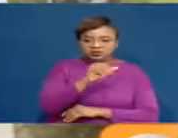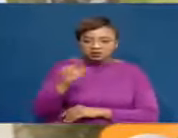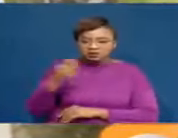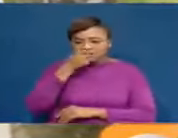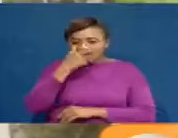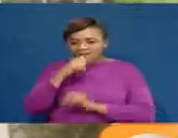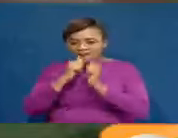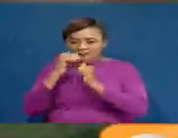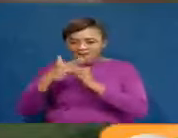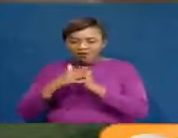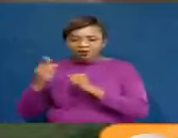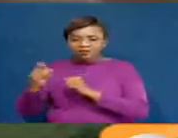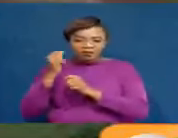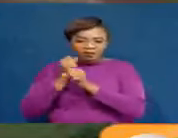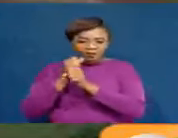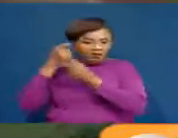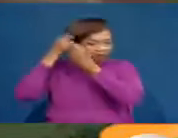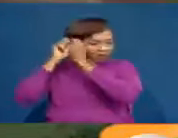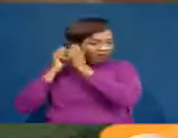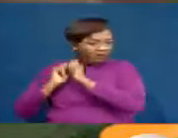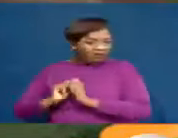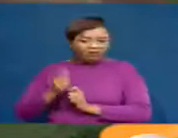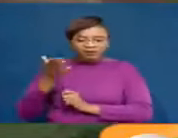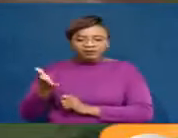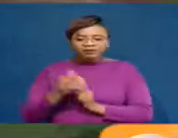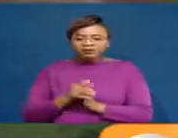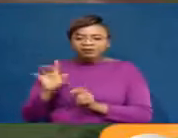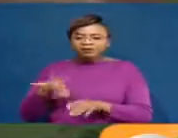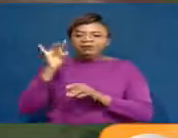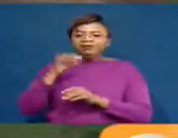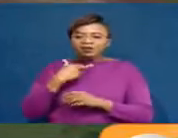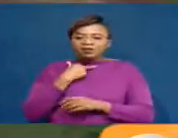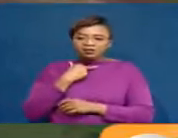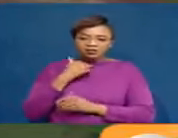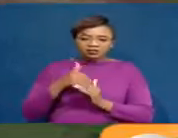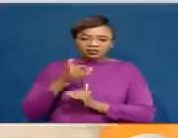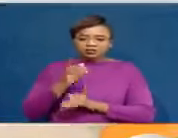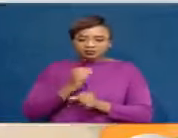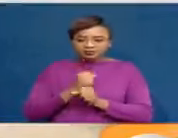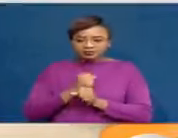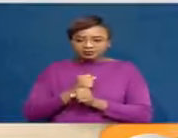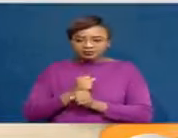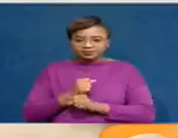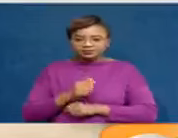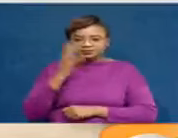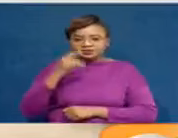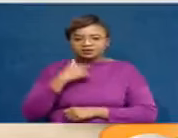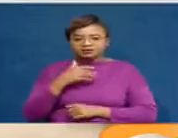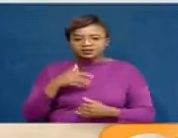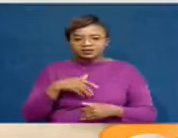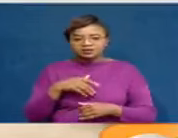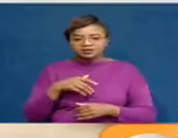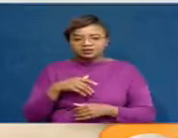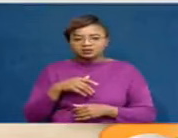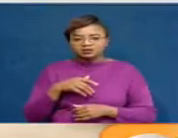19 na msusi mjini Karatina alijipata mashakani akitoka kazini. Sasa alikuwa anatoka kwa hiyo